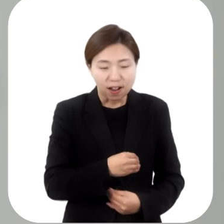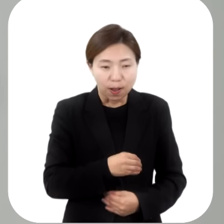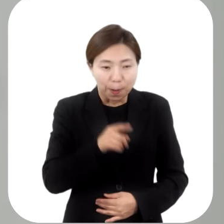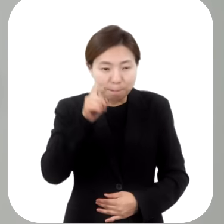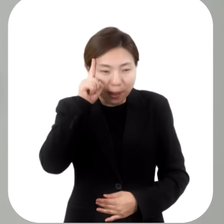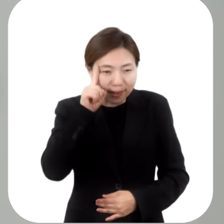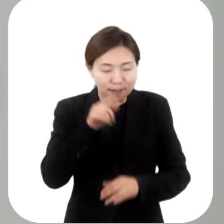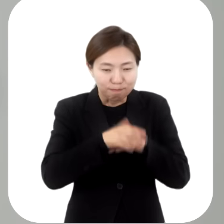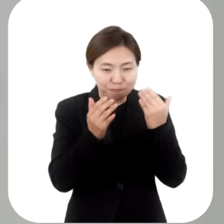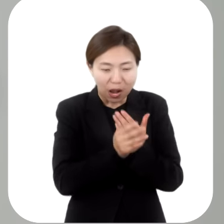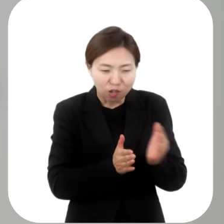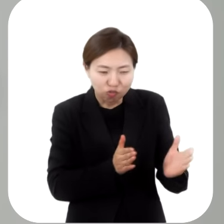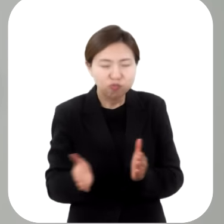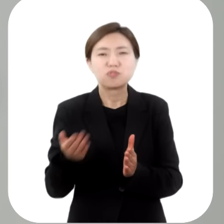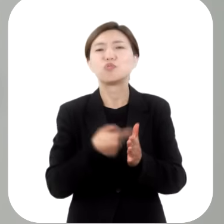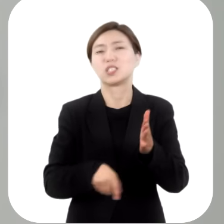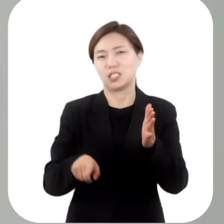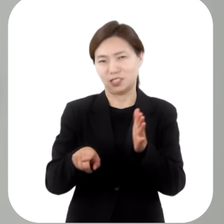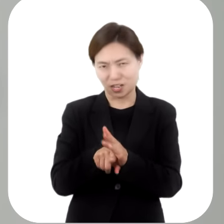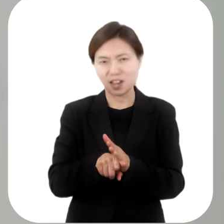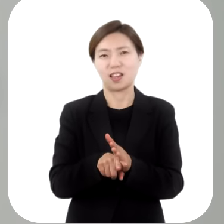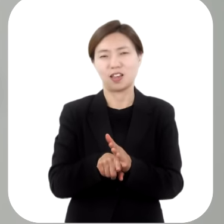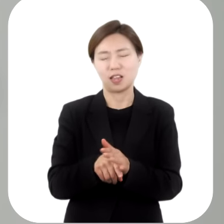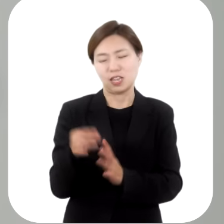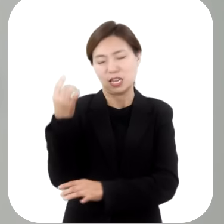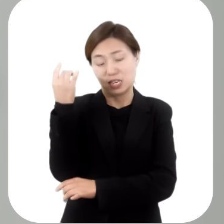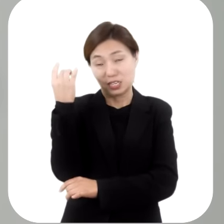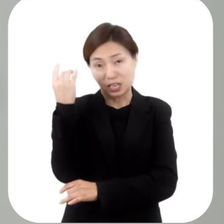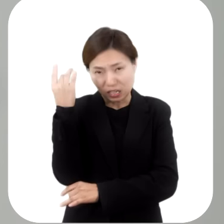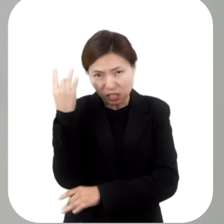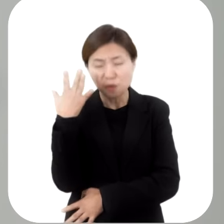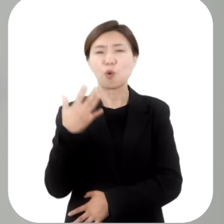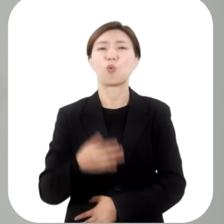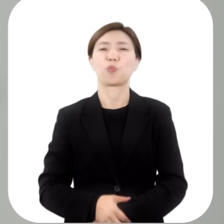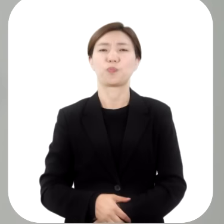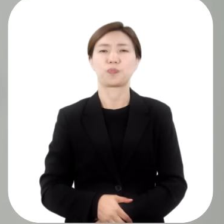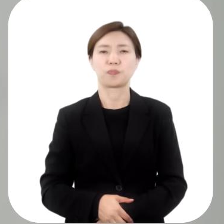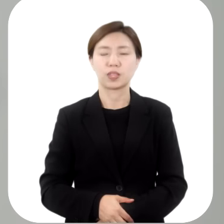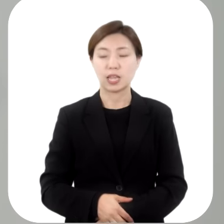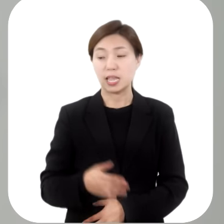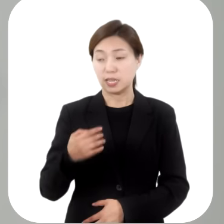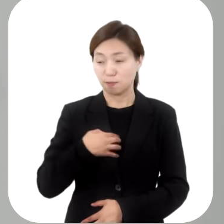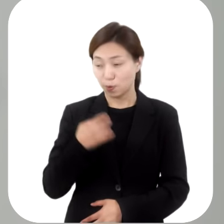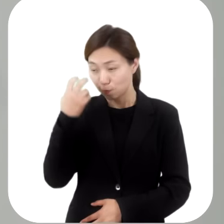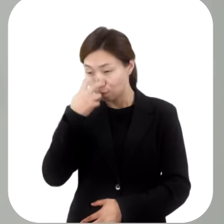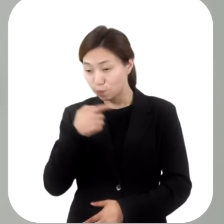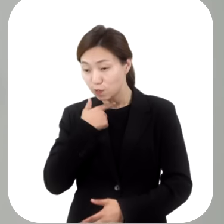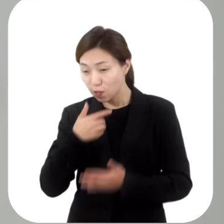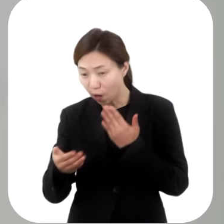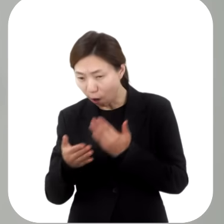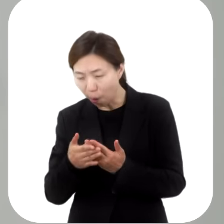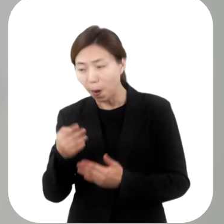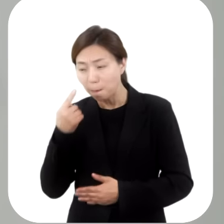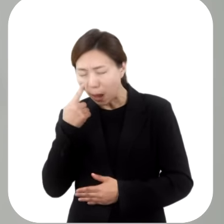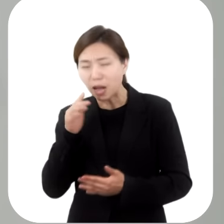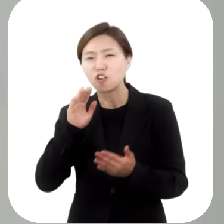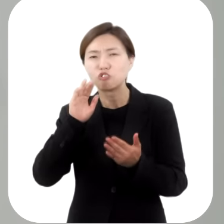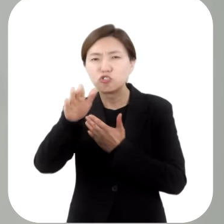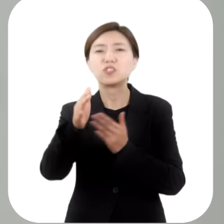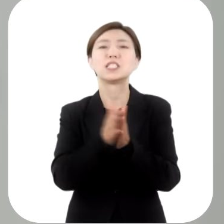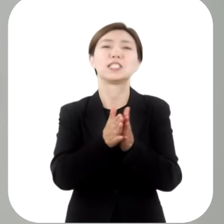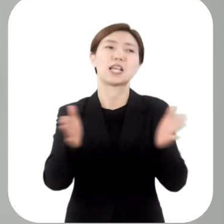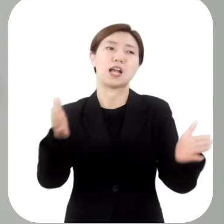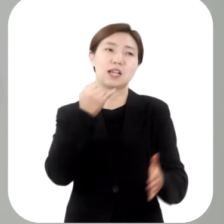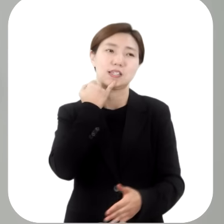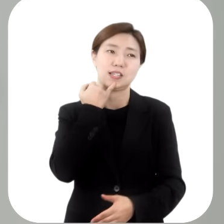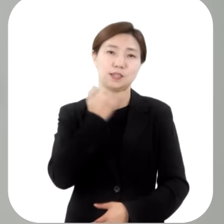거를 하려면 조금 더 이런 기본적인 점검을 하고 시작하는